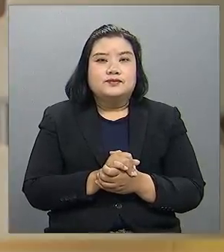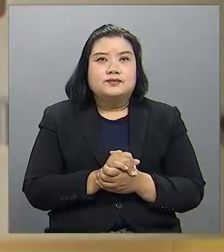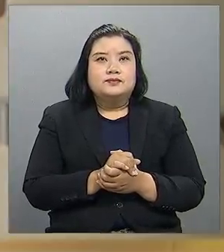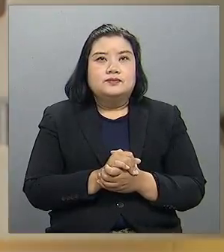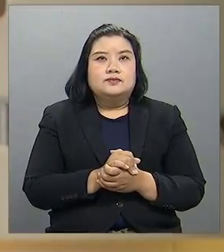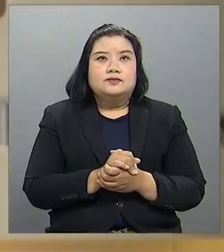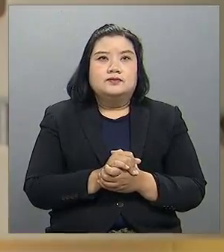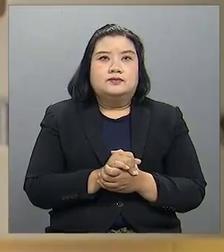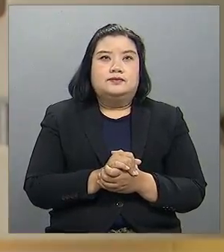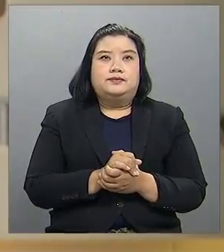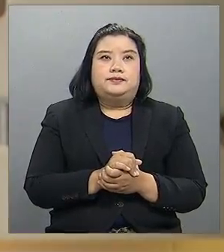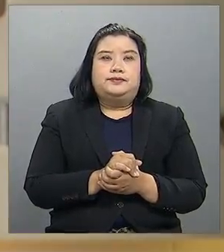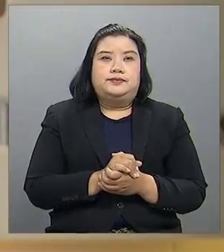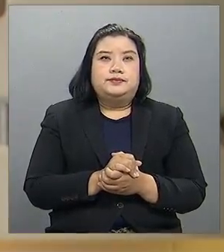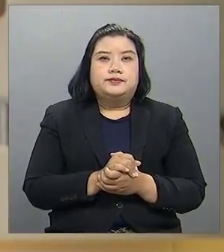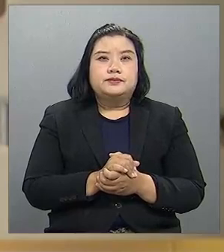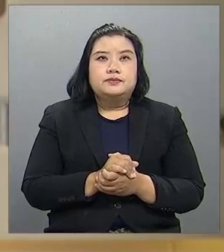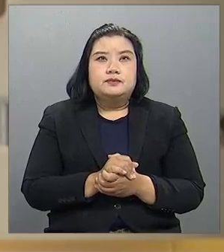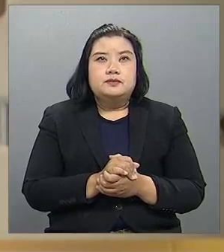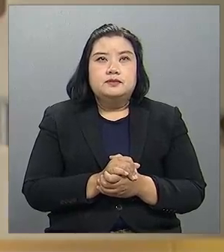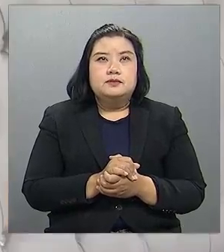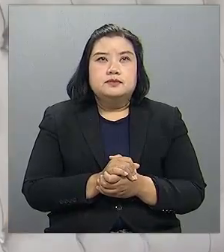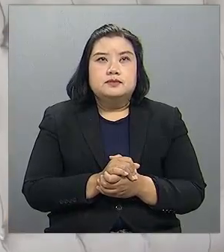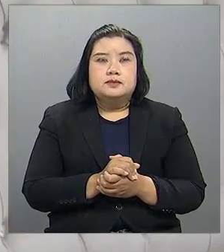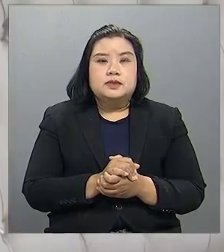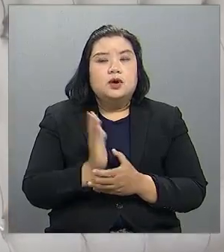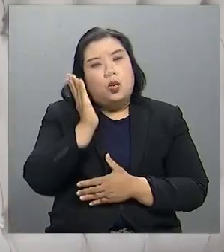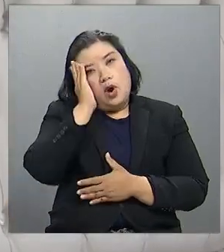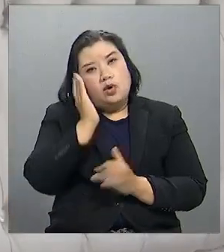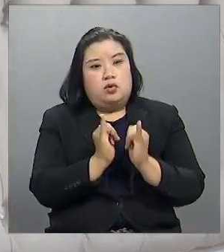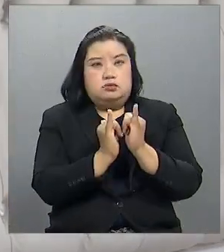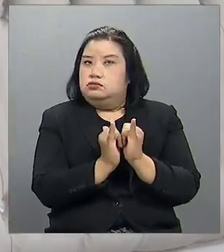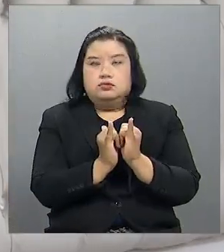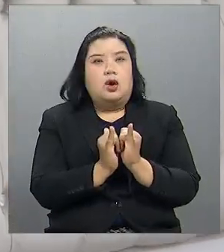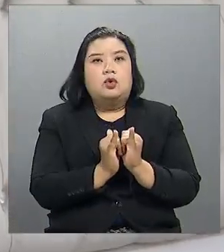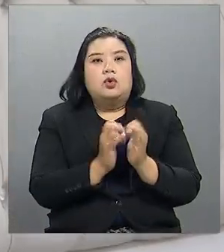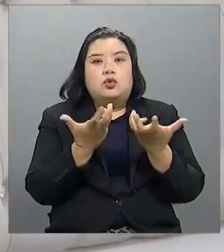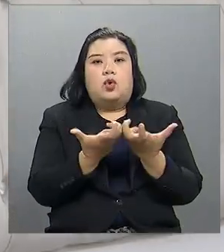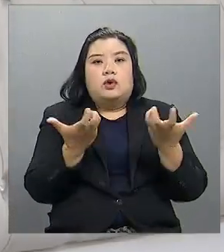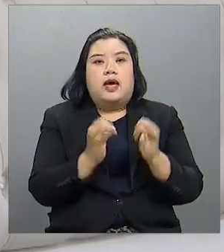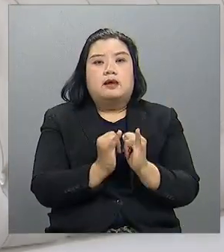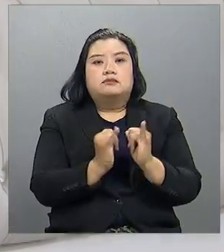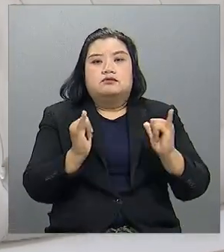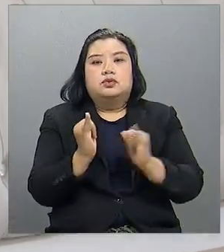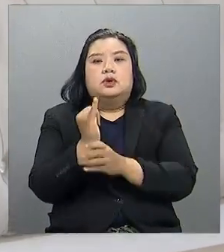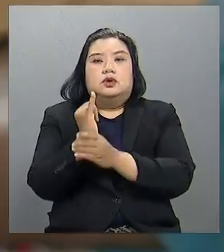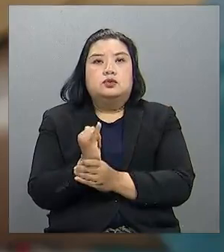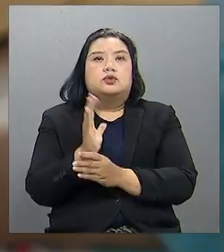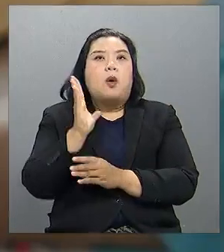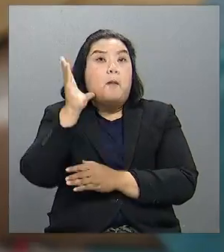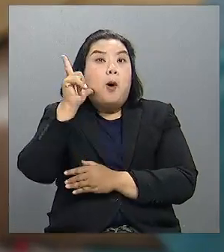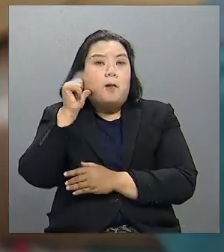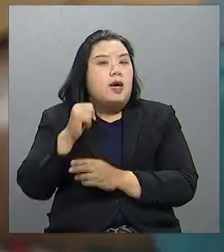เตียงเนี้ยคือควรจะยินแล้วควรจะแยกจากพ่อแม่นะคะเป็นเหมือนกับเป็นคอกของเด็กไม่ควรจะมีตุ๊กตาไม่ต้องหนุนหมอ